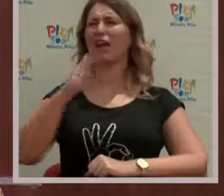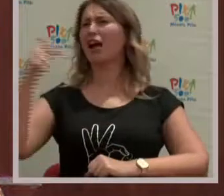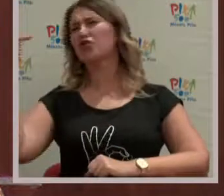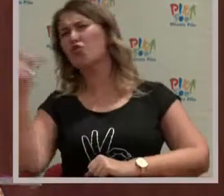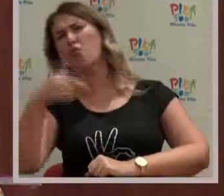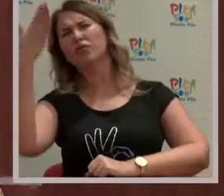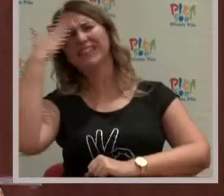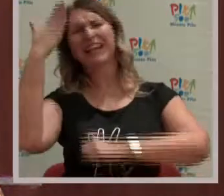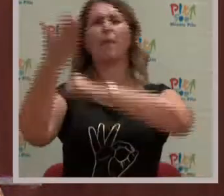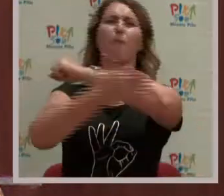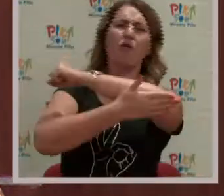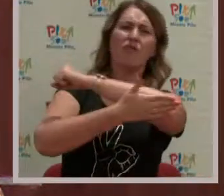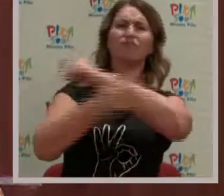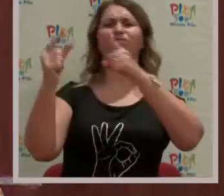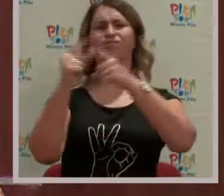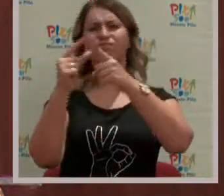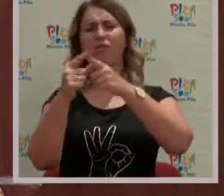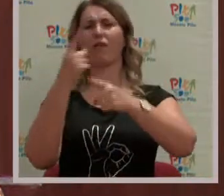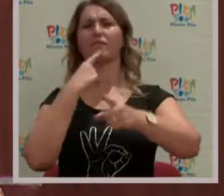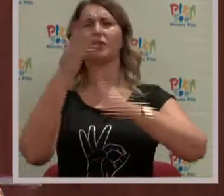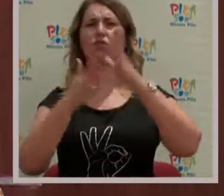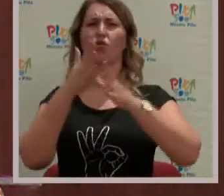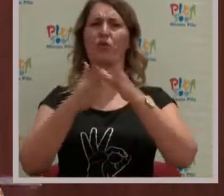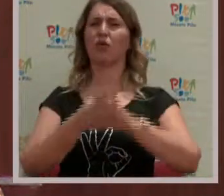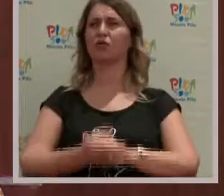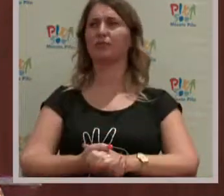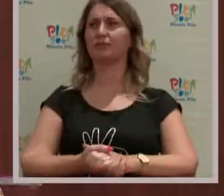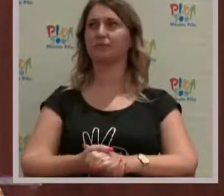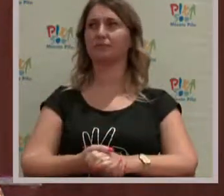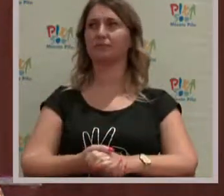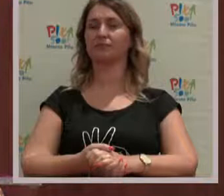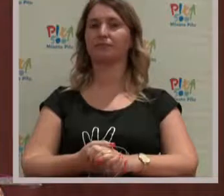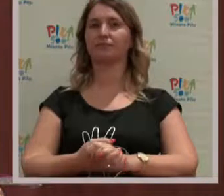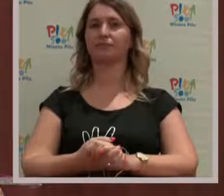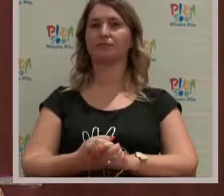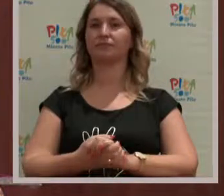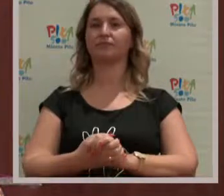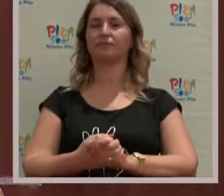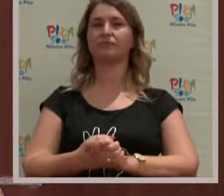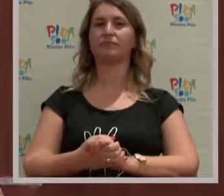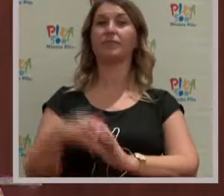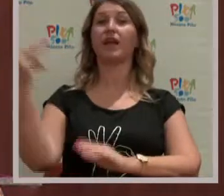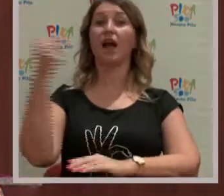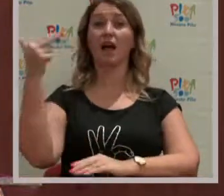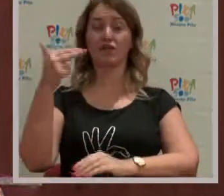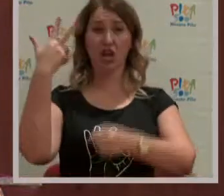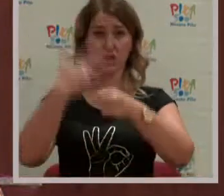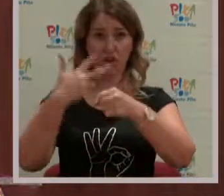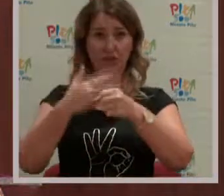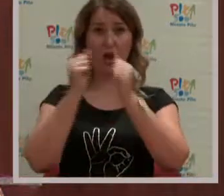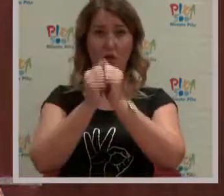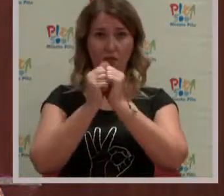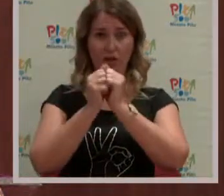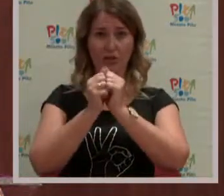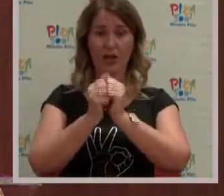przynajmniej kilka podstawowych zwrotów. Chcę państwu też powiedzieć, że w niedzielę 23 września po raz pierwszy